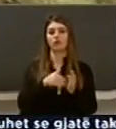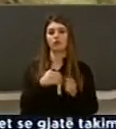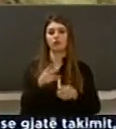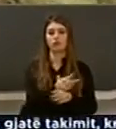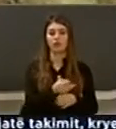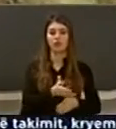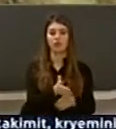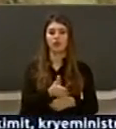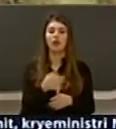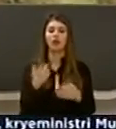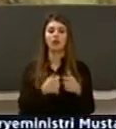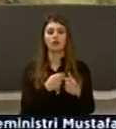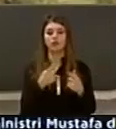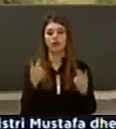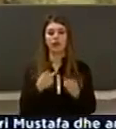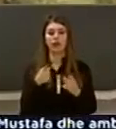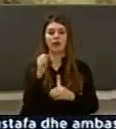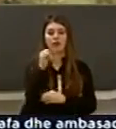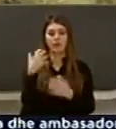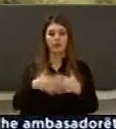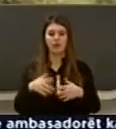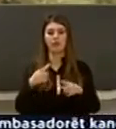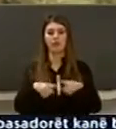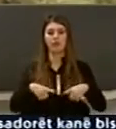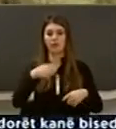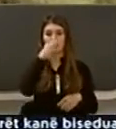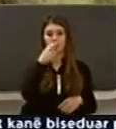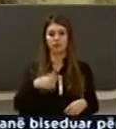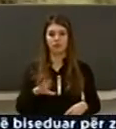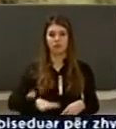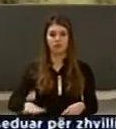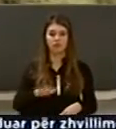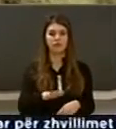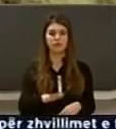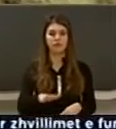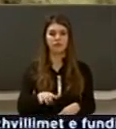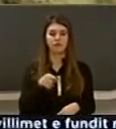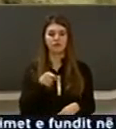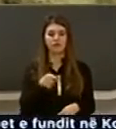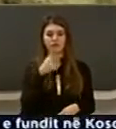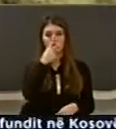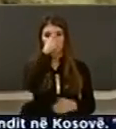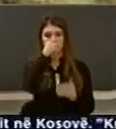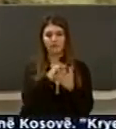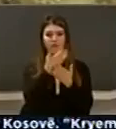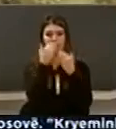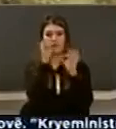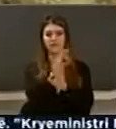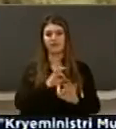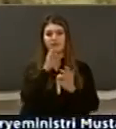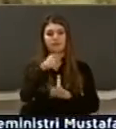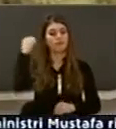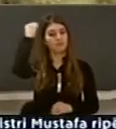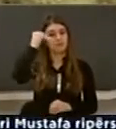stimulonte prodhimin lokal e mbi të gjitha do të rriste mirëqenien e vendit. Me grante e subvencione selektive nuk ndalet ikja e shqiptarëve nga